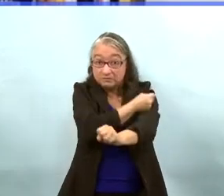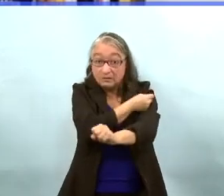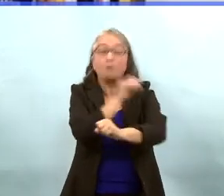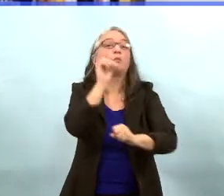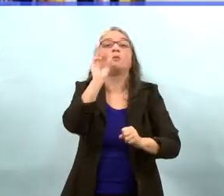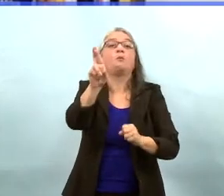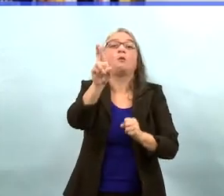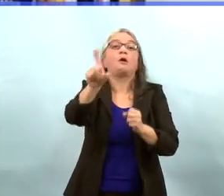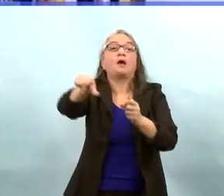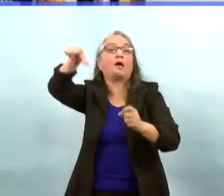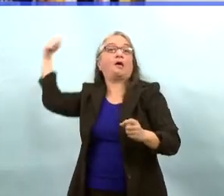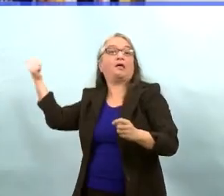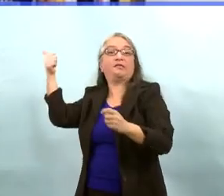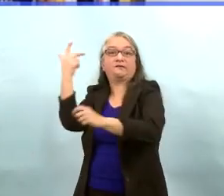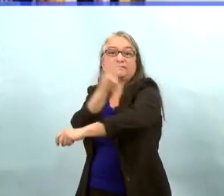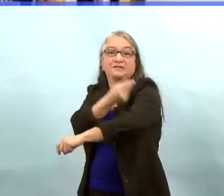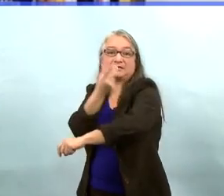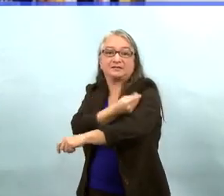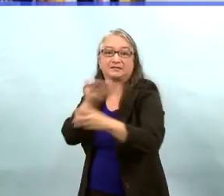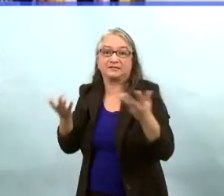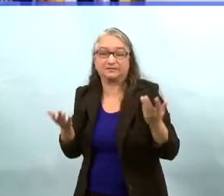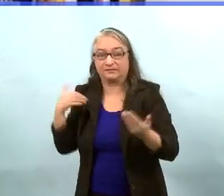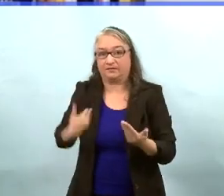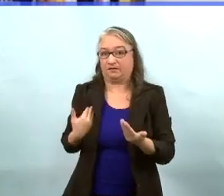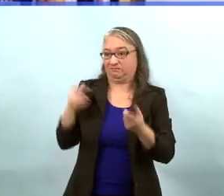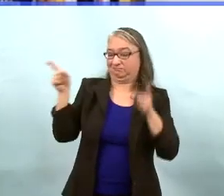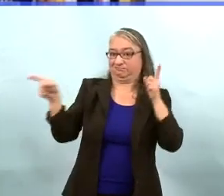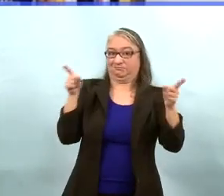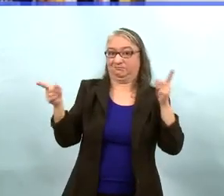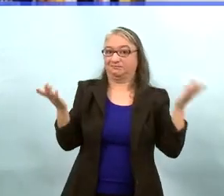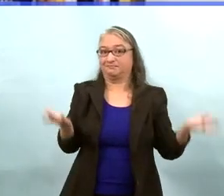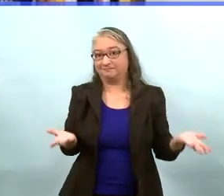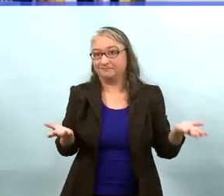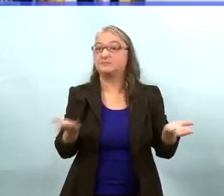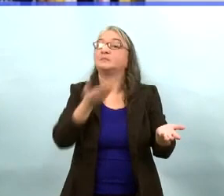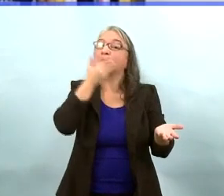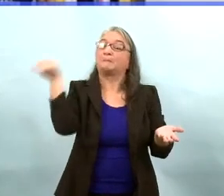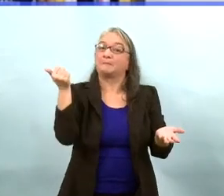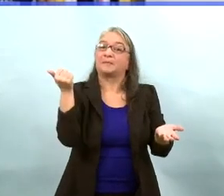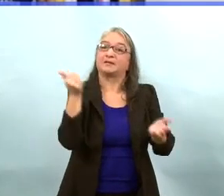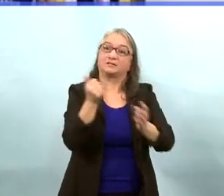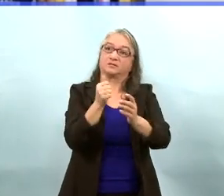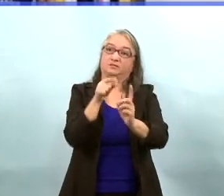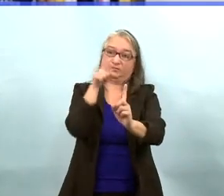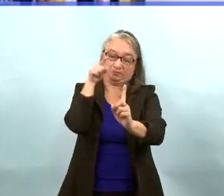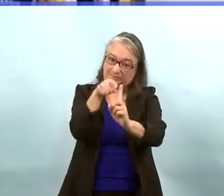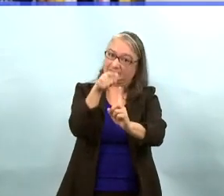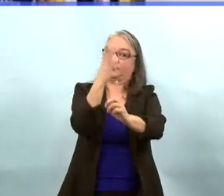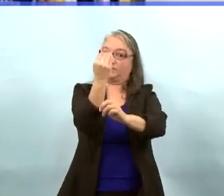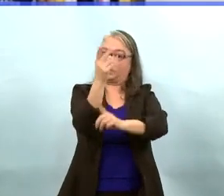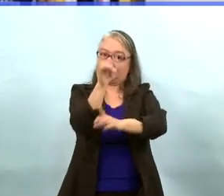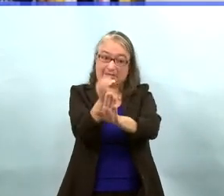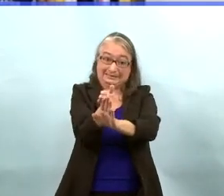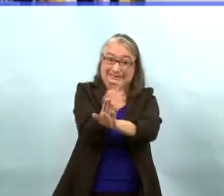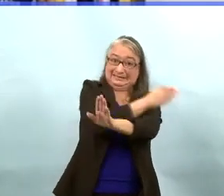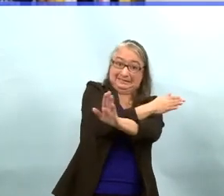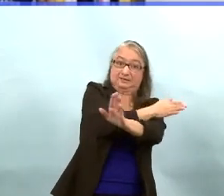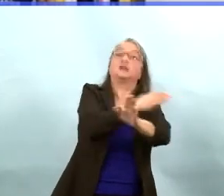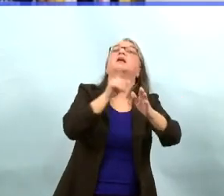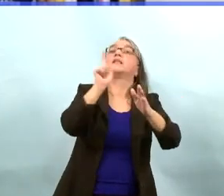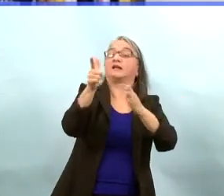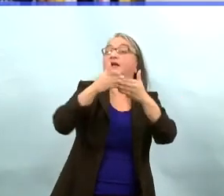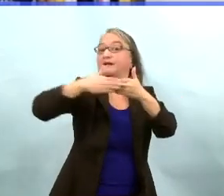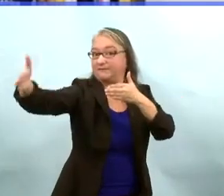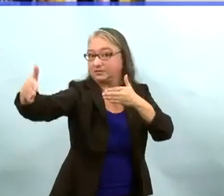recevoir plusieurs vaccins en même temps, eh bien, ça peut être très difficile de voir quelle est la